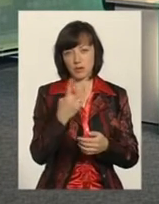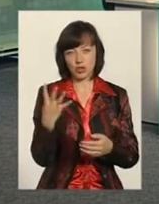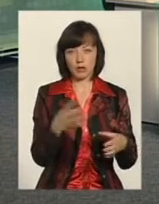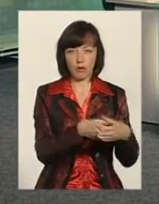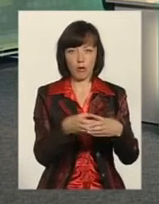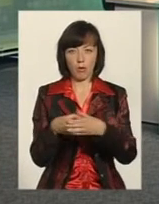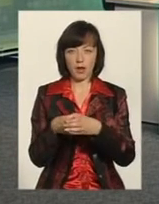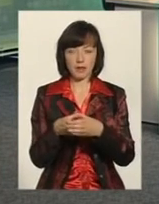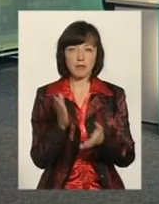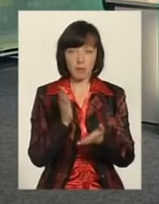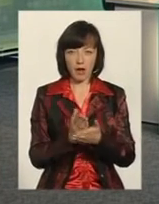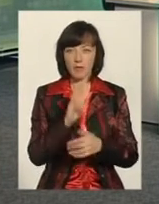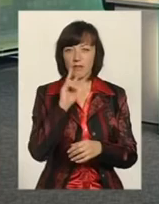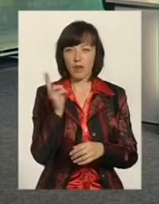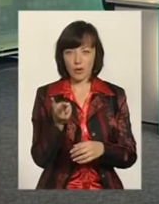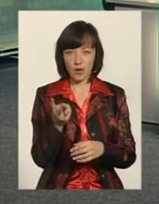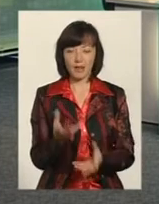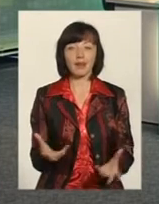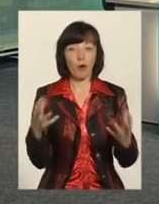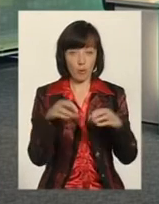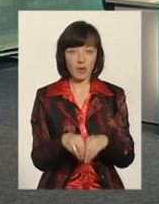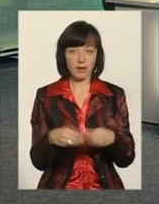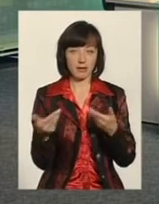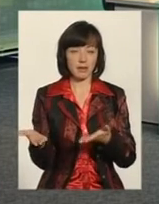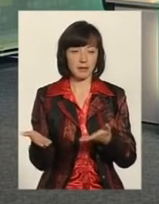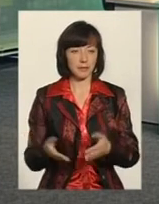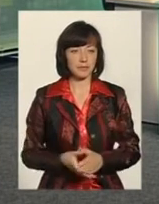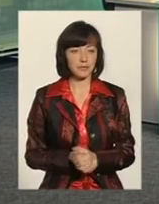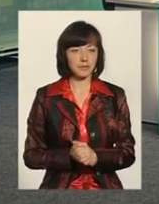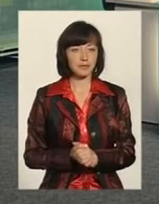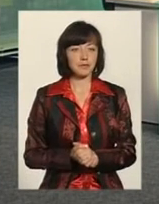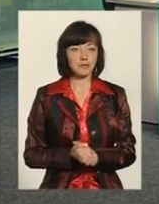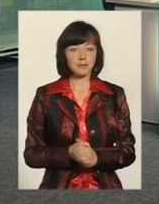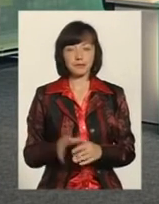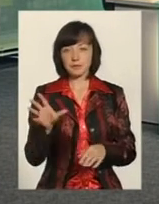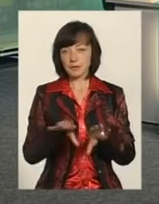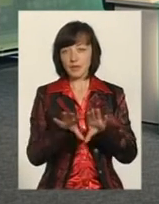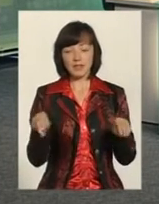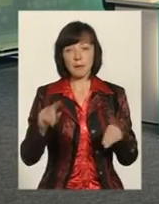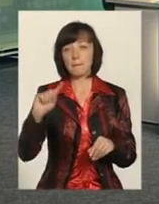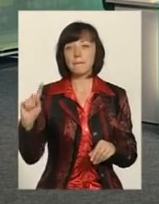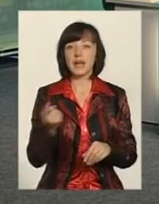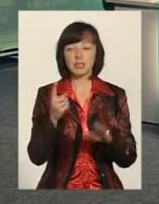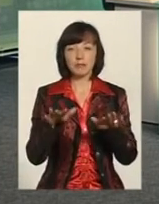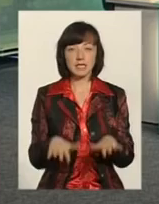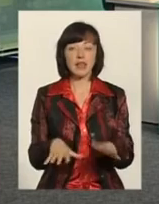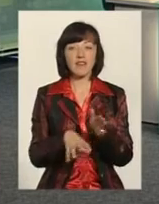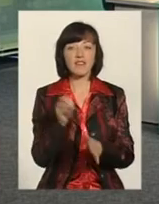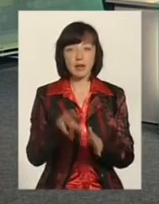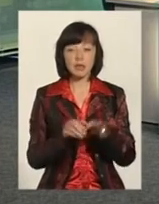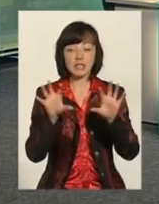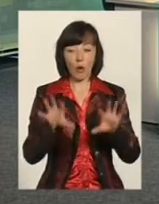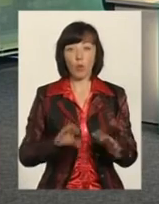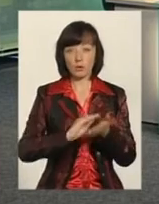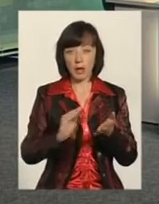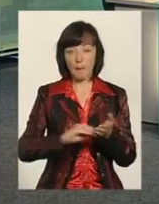громади. І маємо 2 роки для об'єднання. І маємо 2 роки на період об'єднання. Тобто все. Перші місцеві вибори, закон говорить